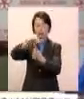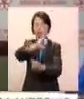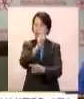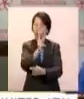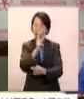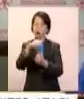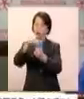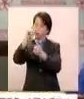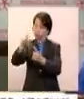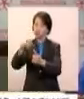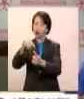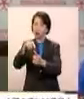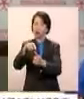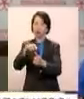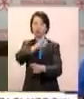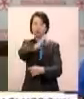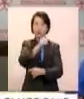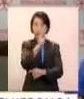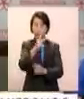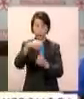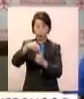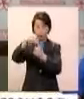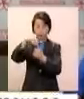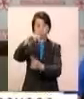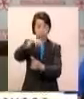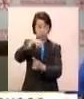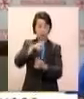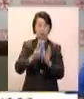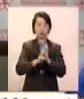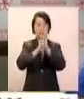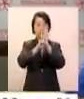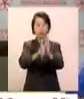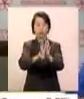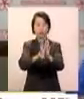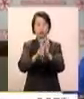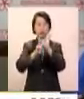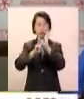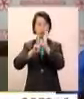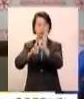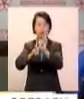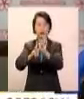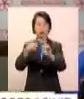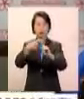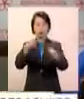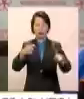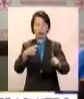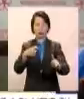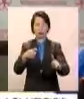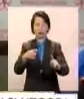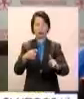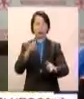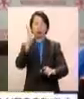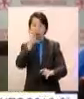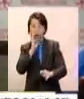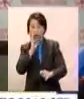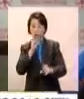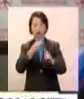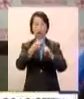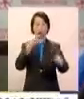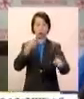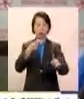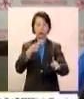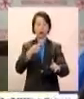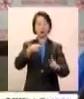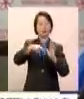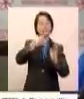dalam jawatan kuasa tersebut diwakili juga oleh daripada sayap Sri Kandi, sayap